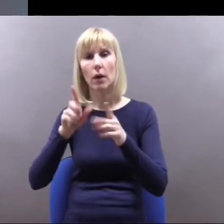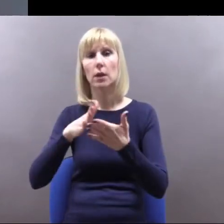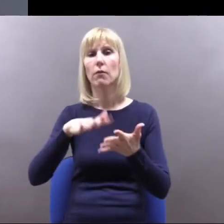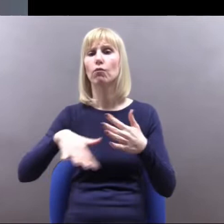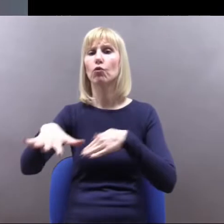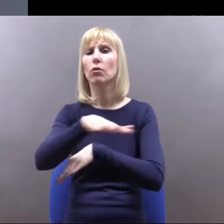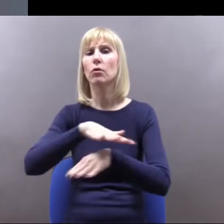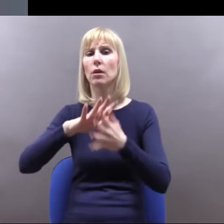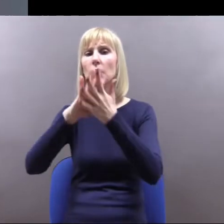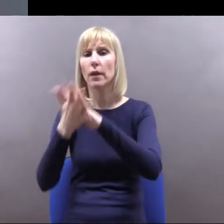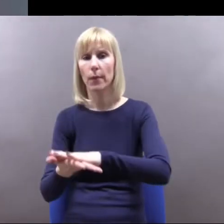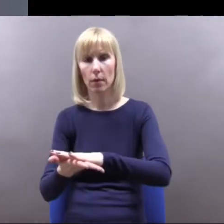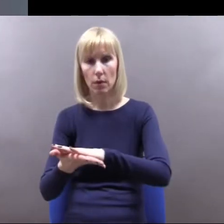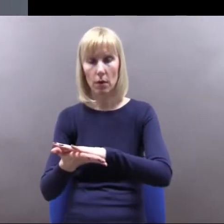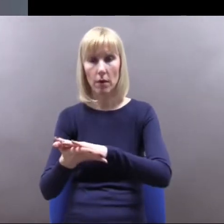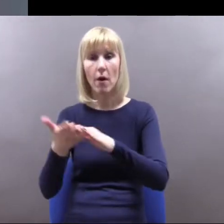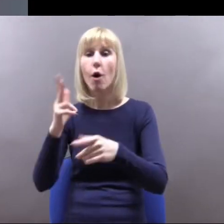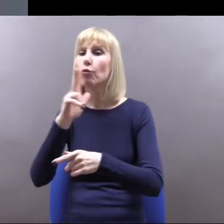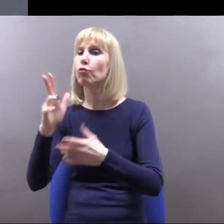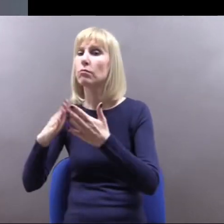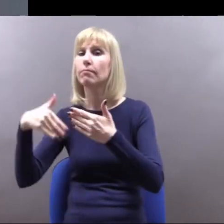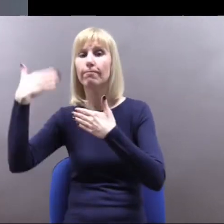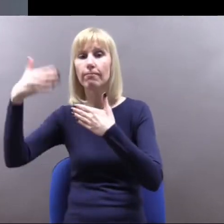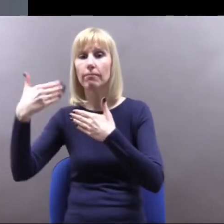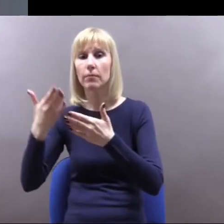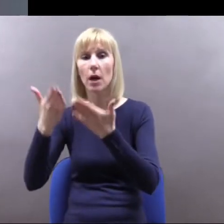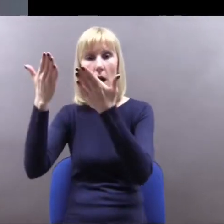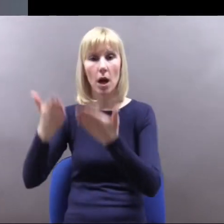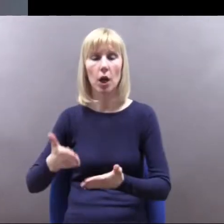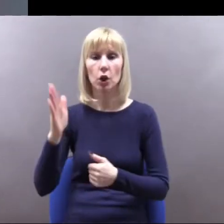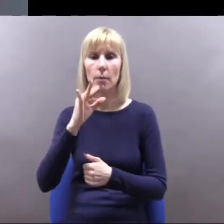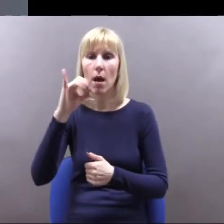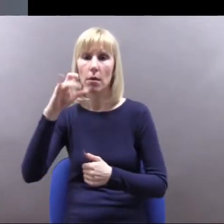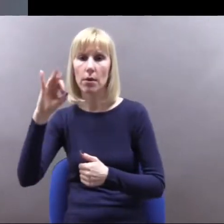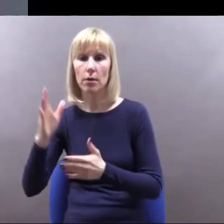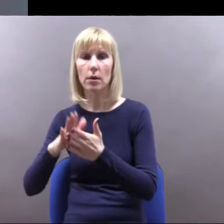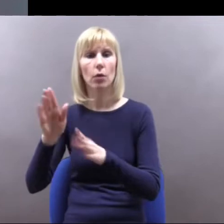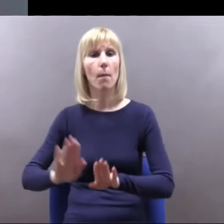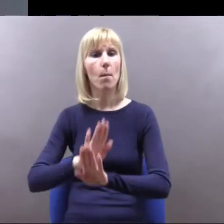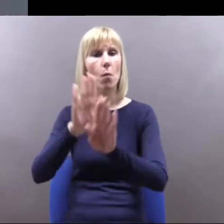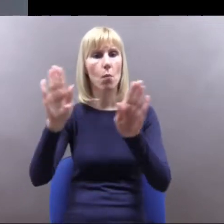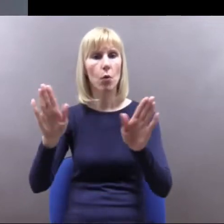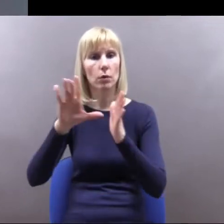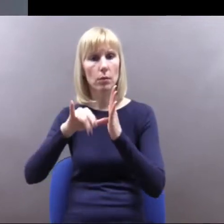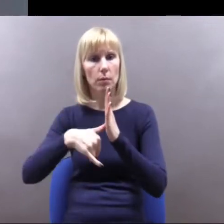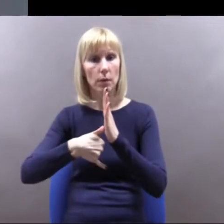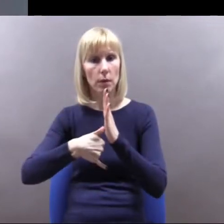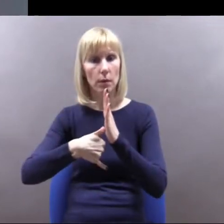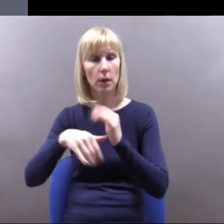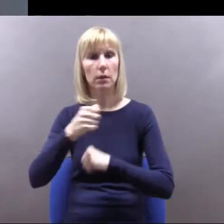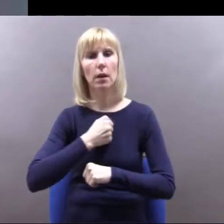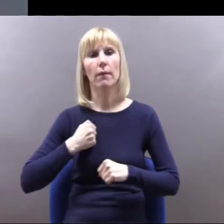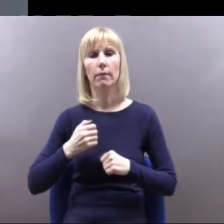zastosowań w przestrzeni zabytkowej, którą wygłosi pani Katarzyna Szafrańska,